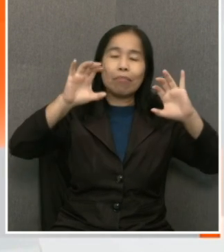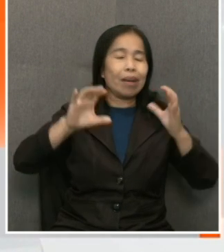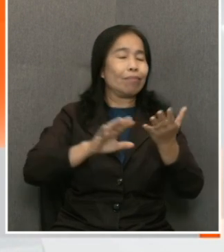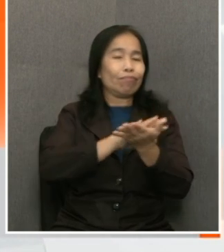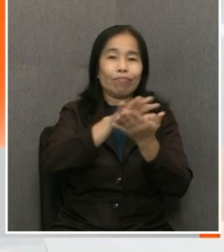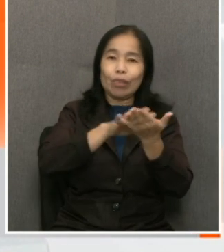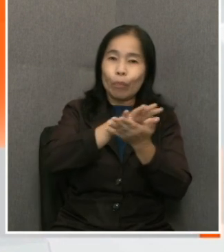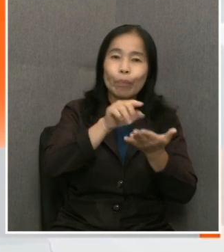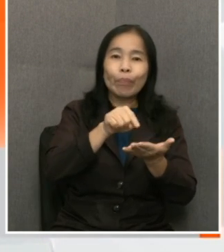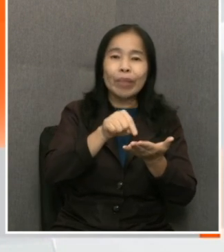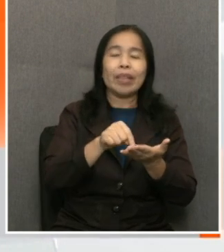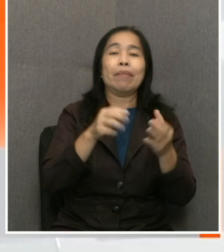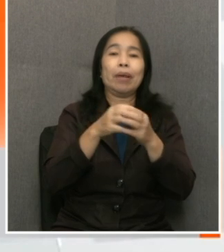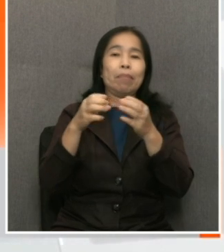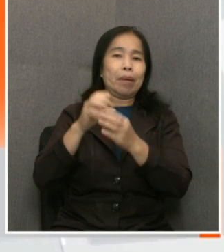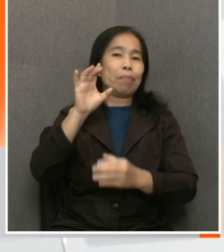ได้